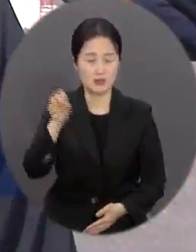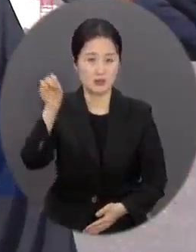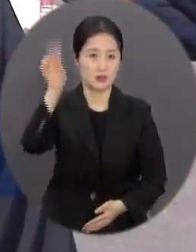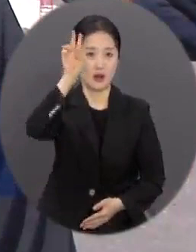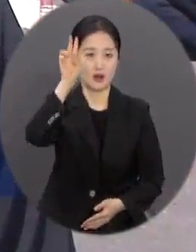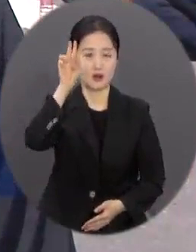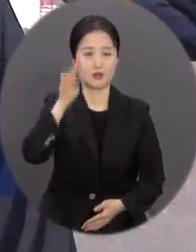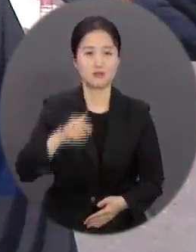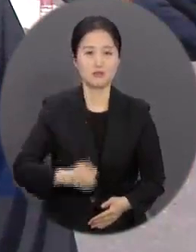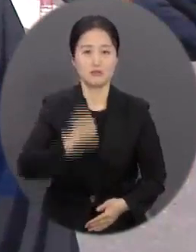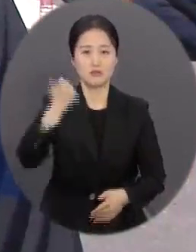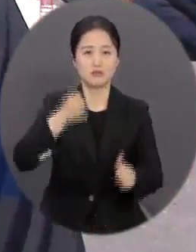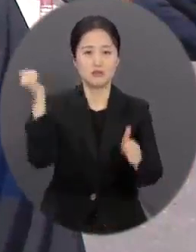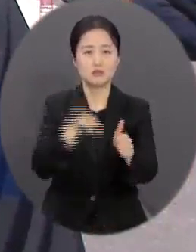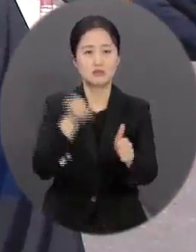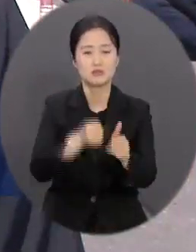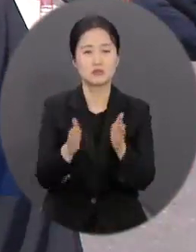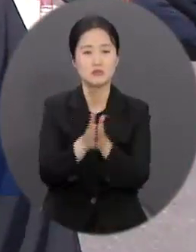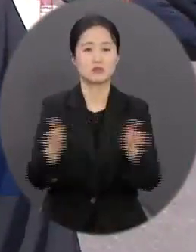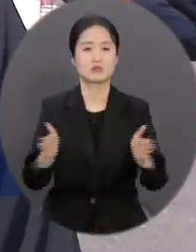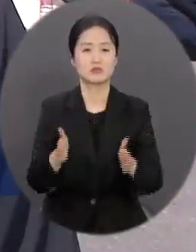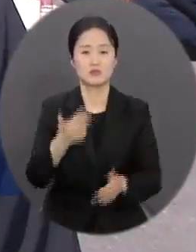그분을 설득 작업이 있어야 되는데